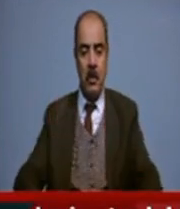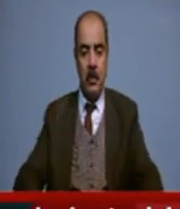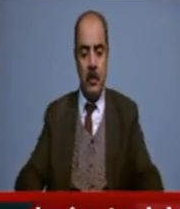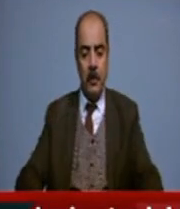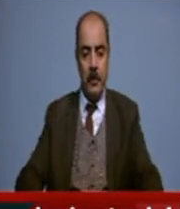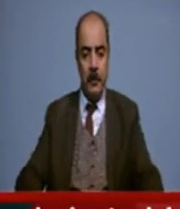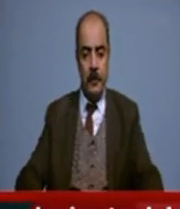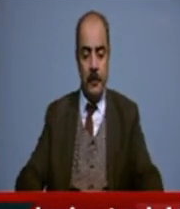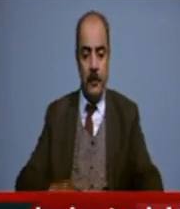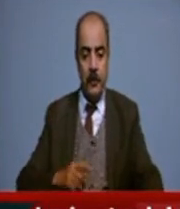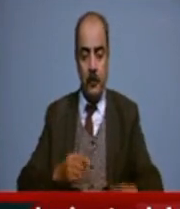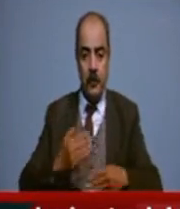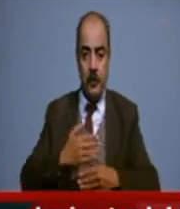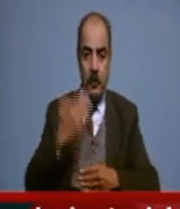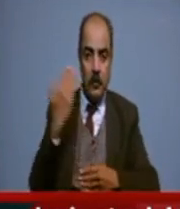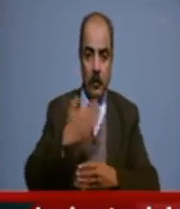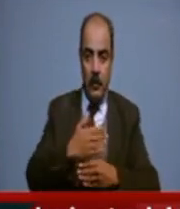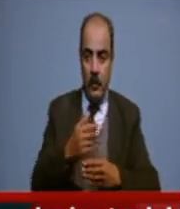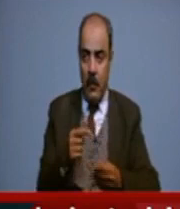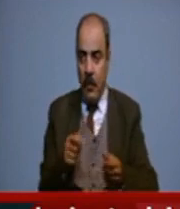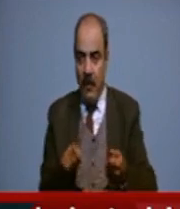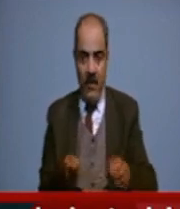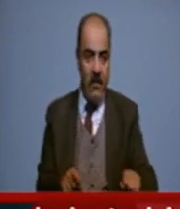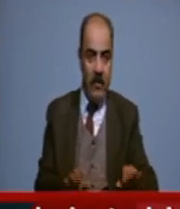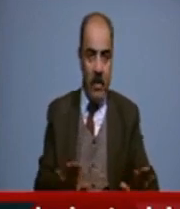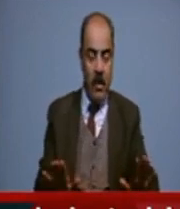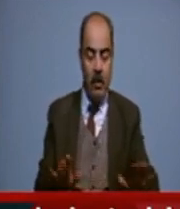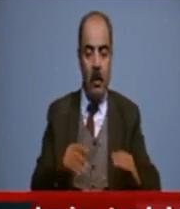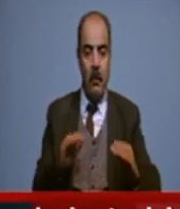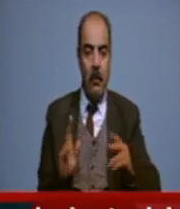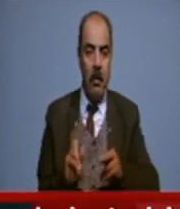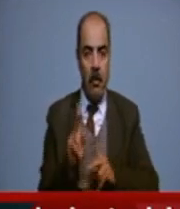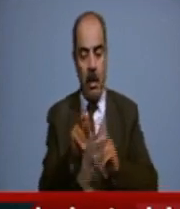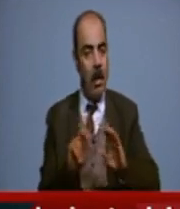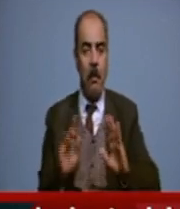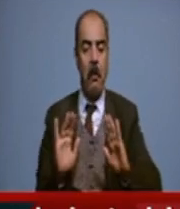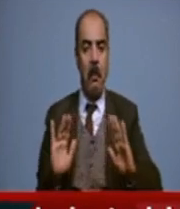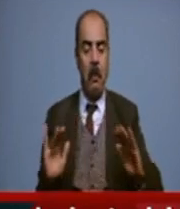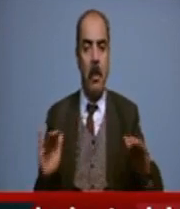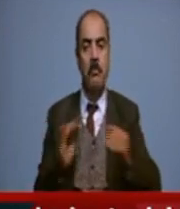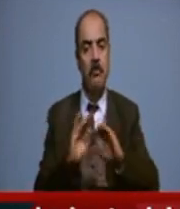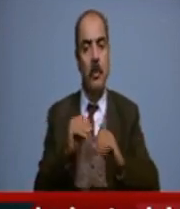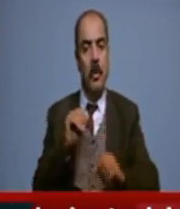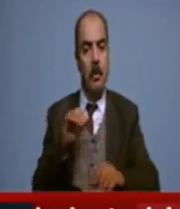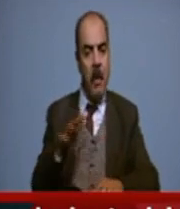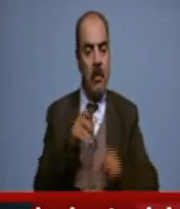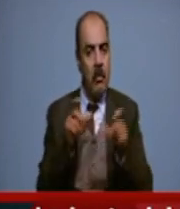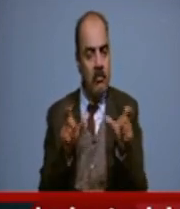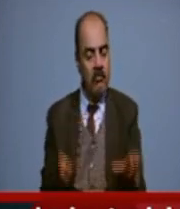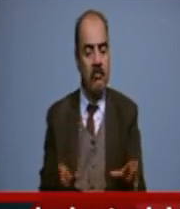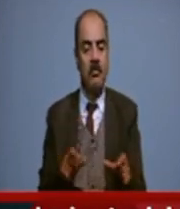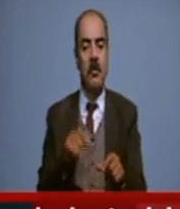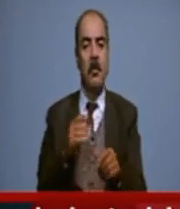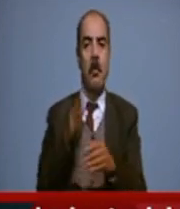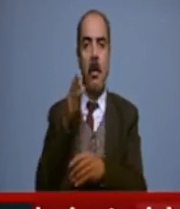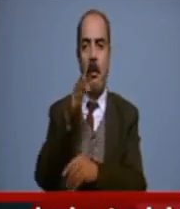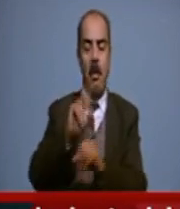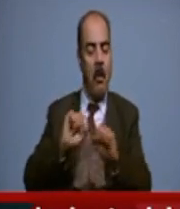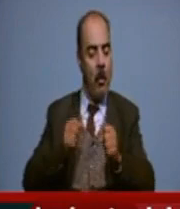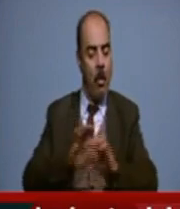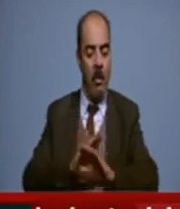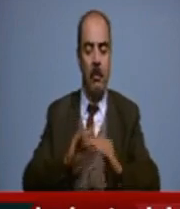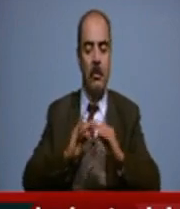المعابر من خلال الدول اللي بتعاني من اضطرابات تتوقف وتستطيع ان تسيطر على حدودها البحريه والبريه ولا تشكل معبرا لاوروبا،